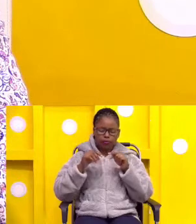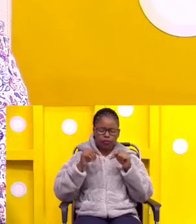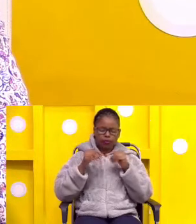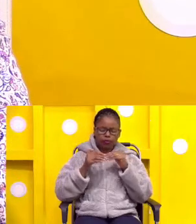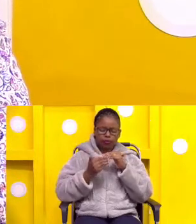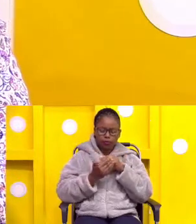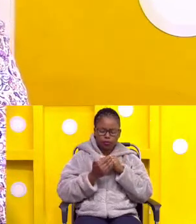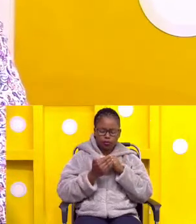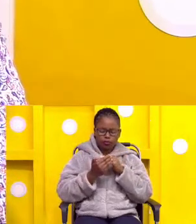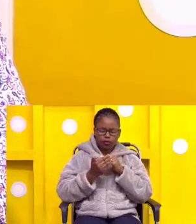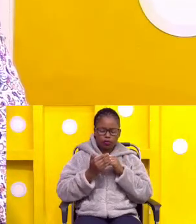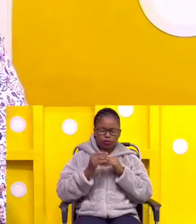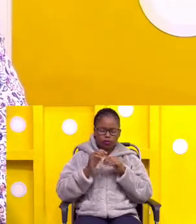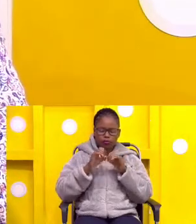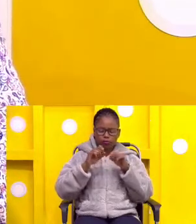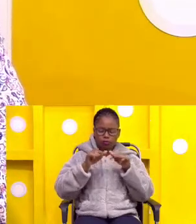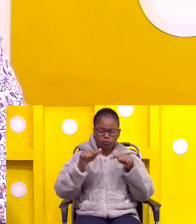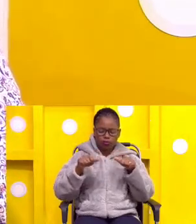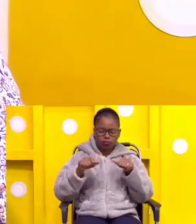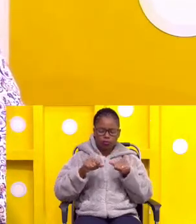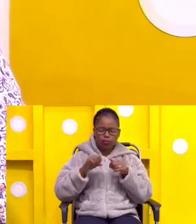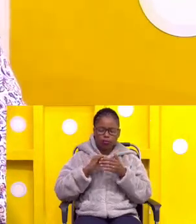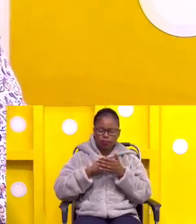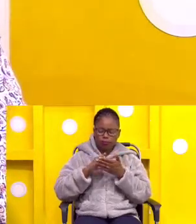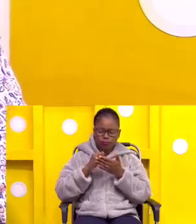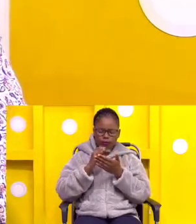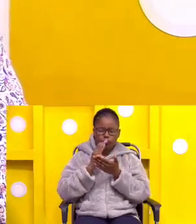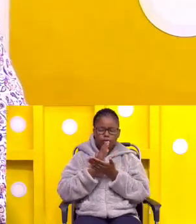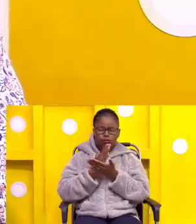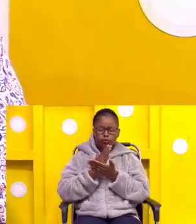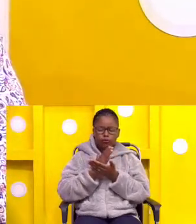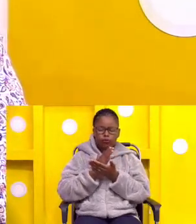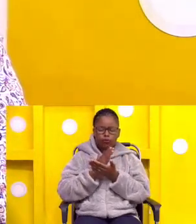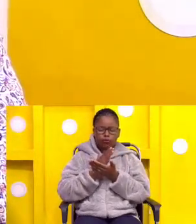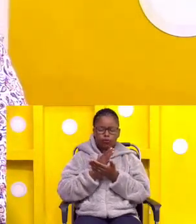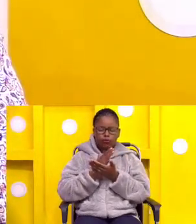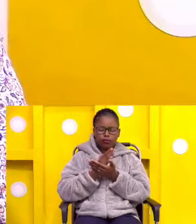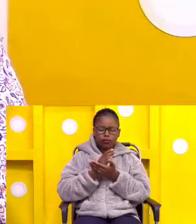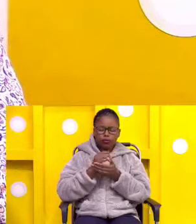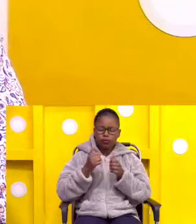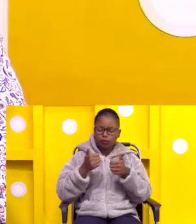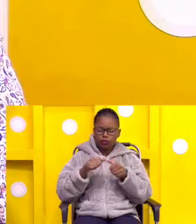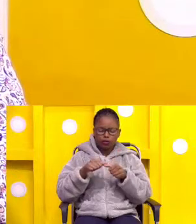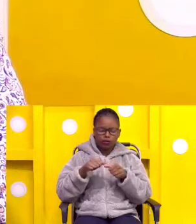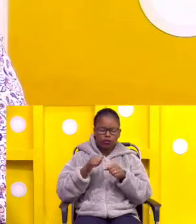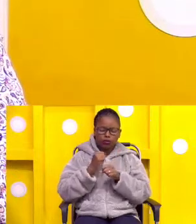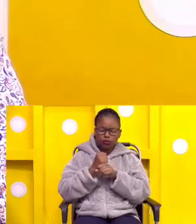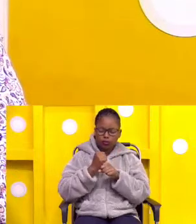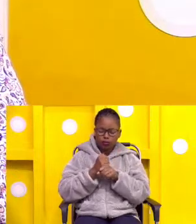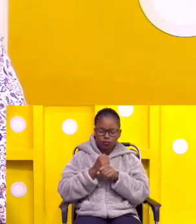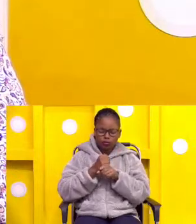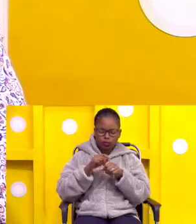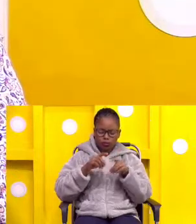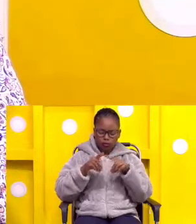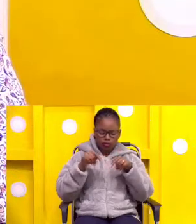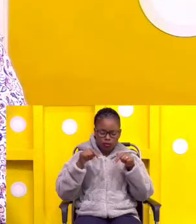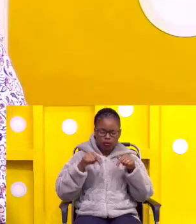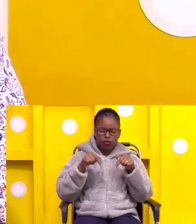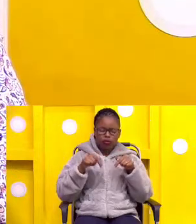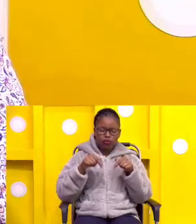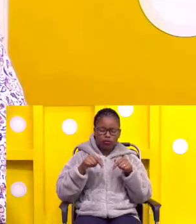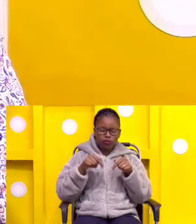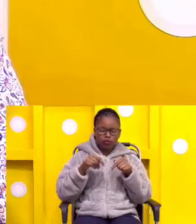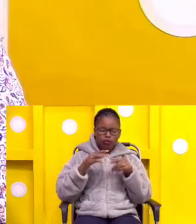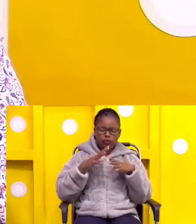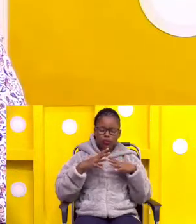ma. Wirore tukuruta ngai kigongona kia mareke witikirike. Dukareke tuherithike ni undu